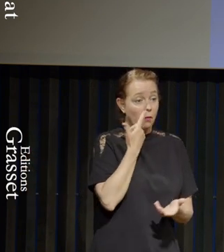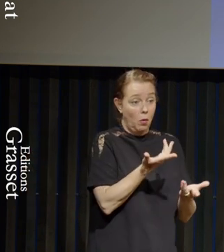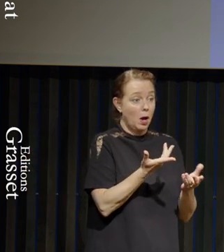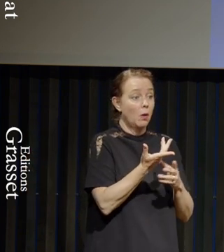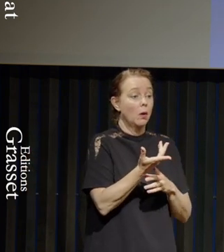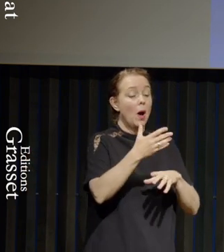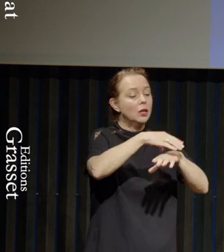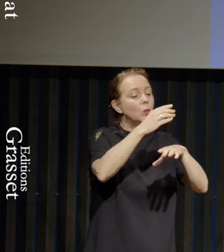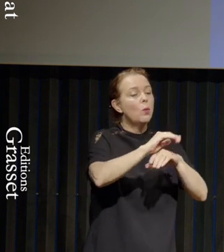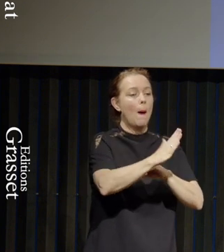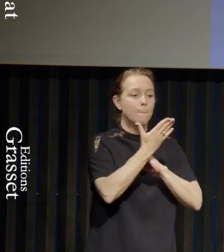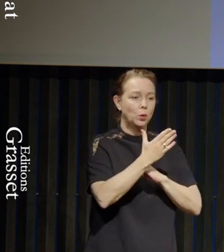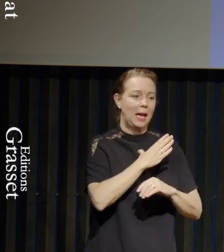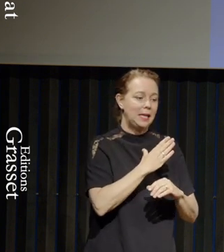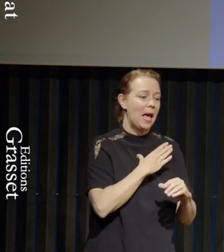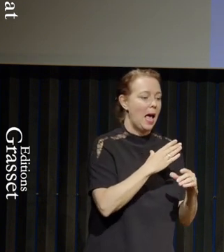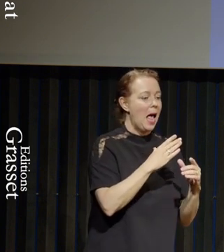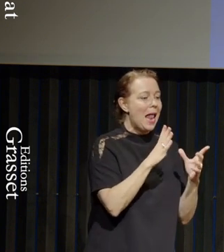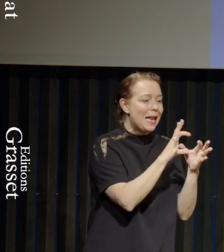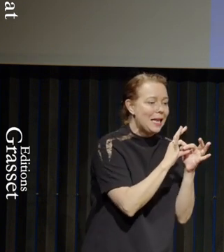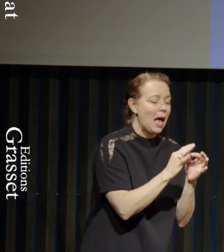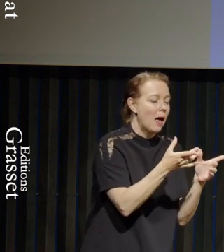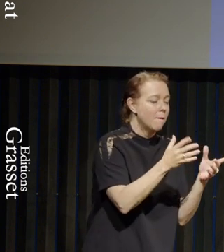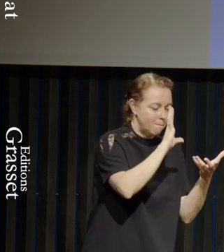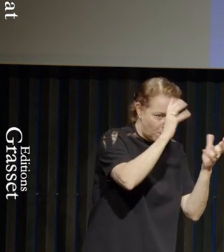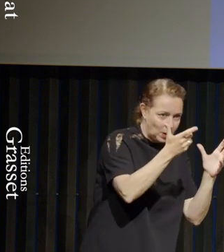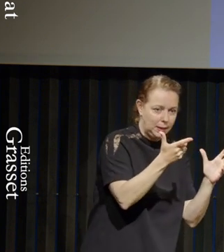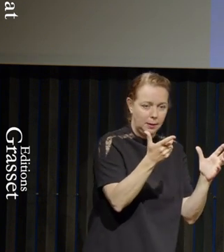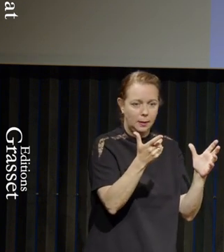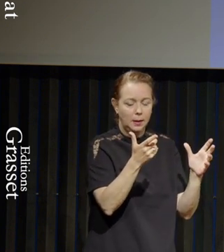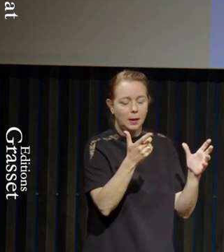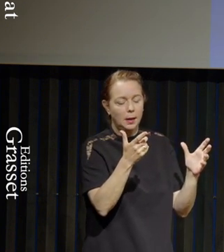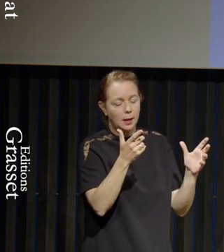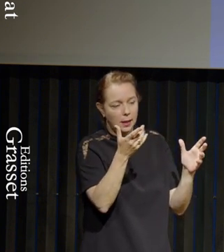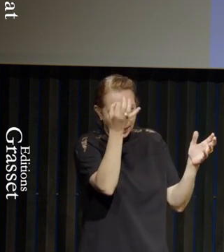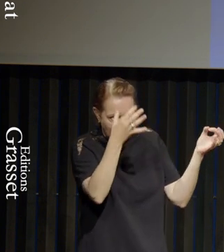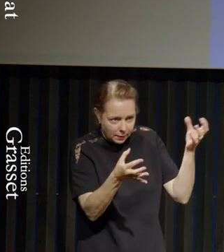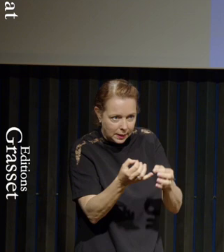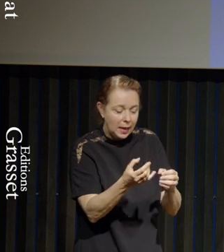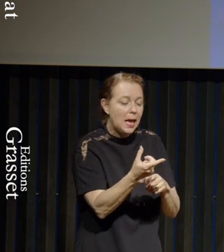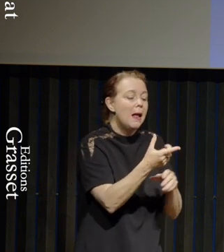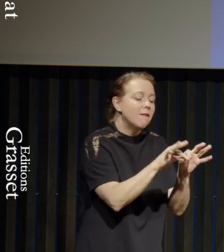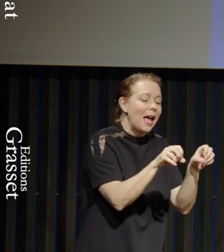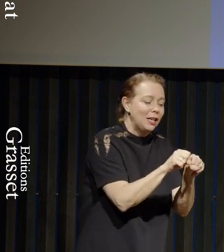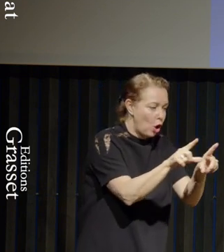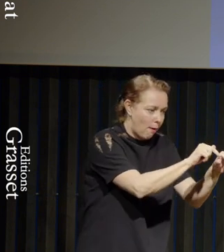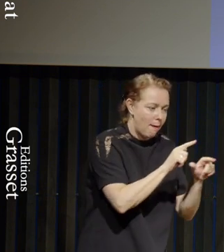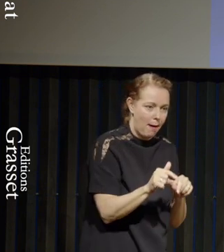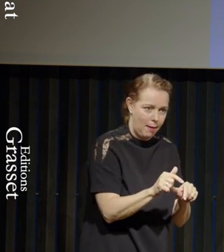les Suédois nous montrent qu'il y a un lien de parenté entre folie et créativité, et c'est vraiment intéressant parce que on se détache de la